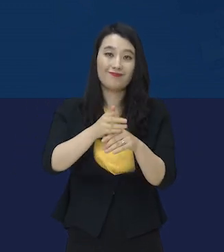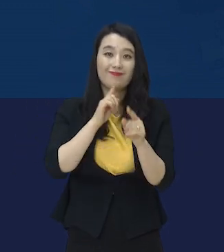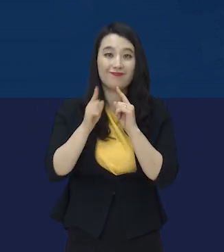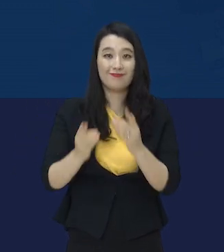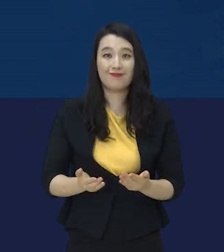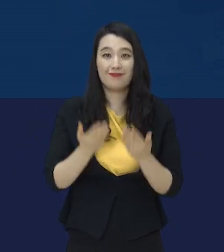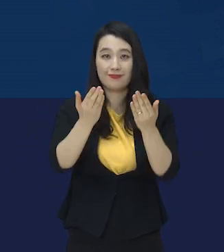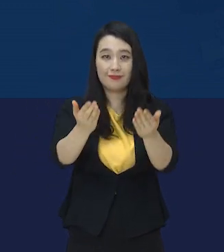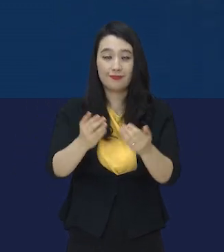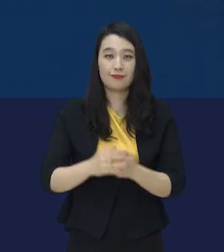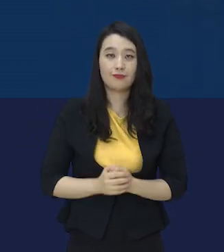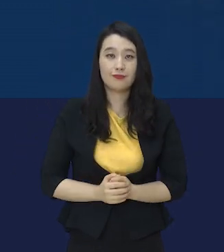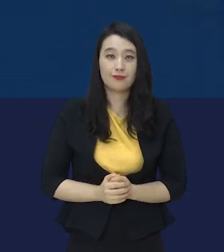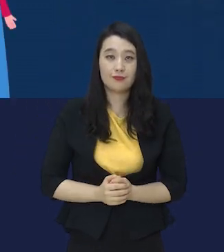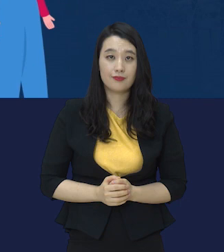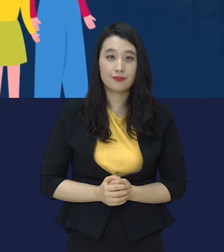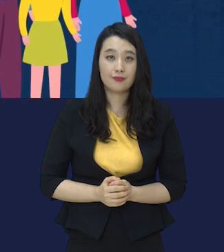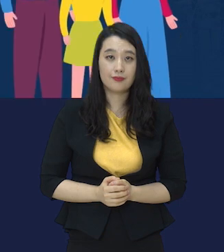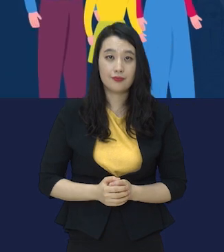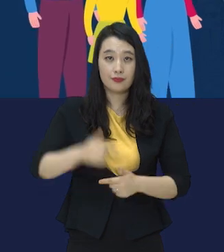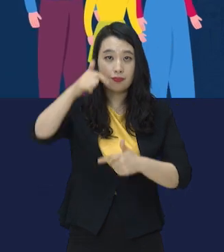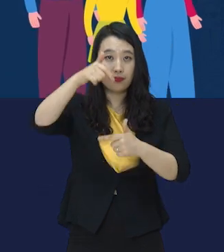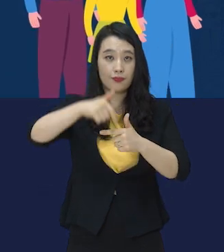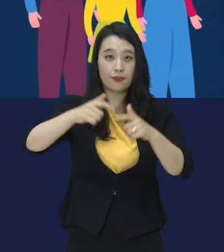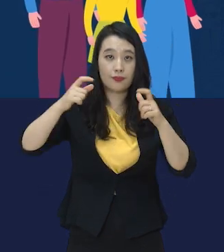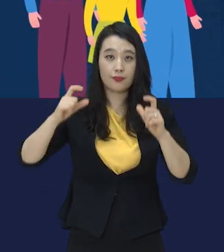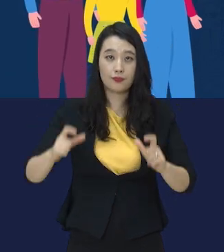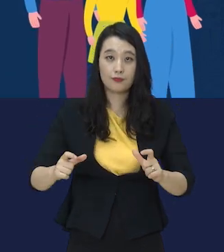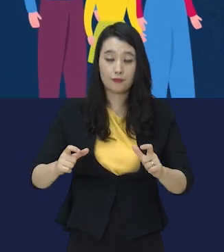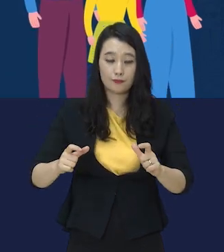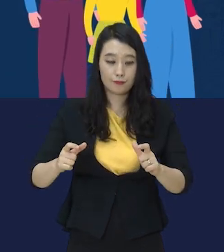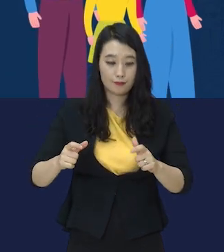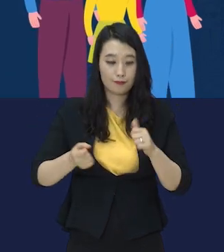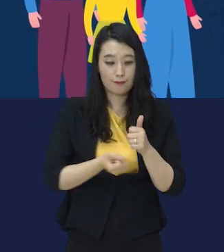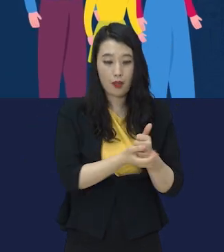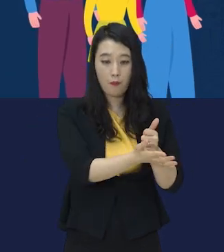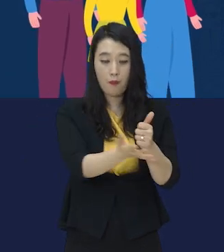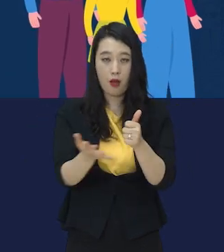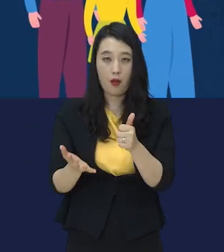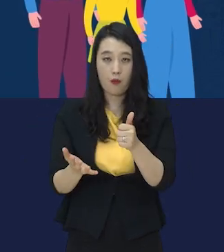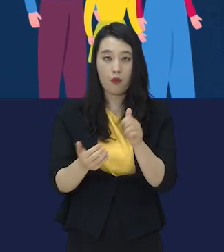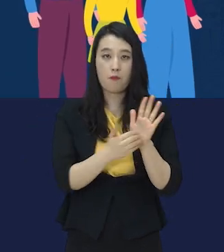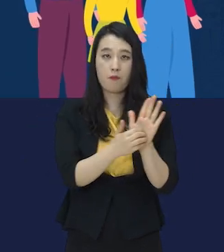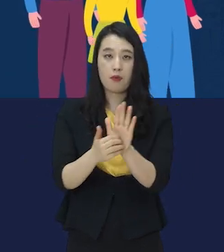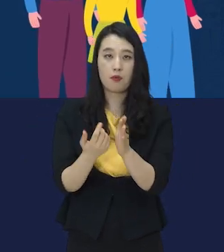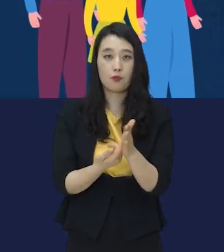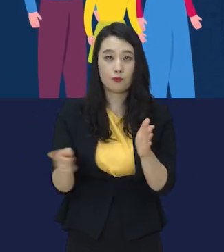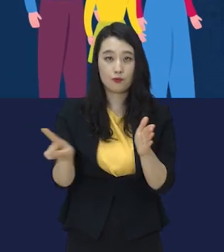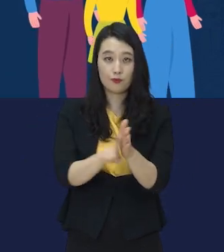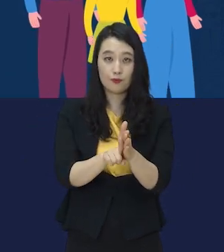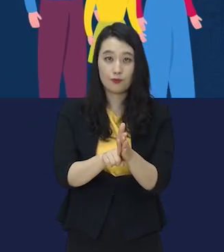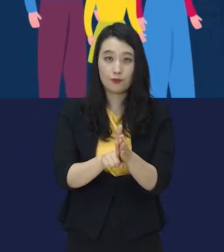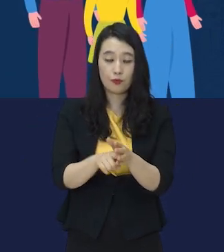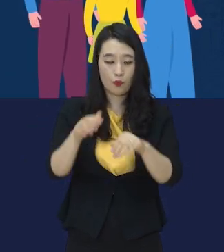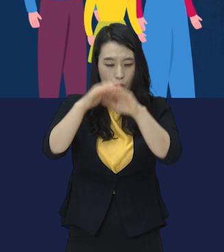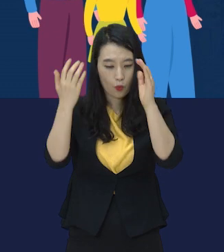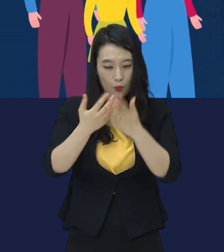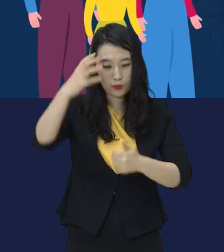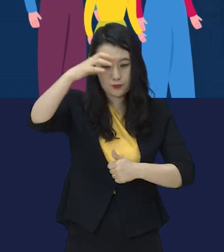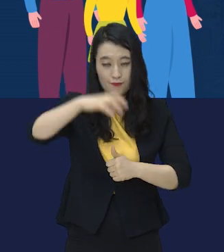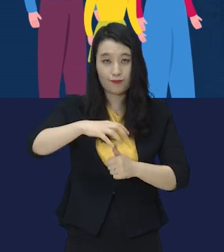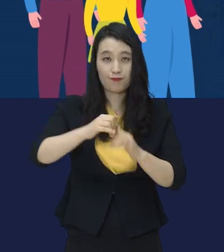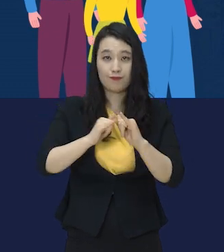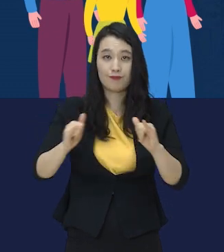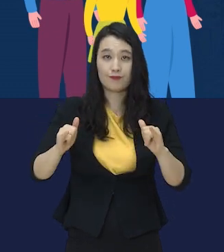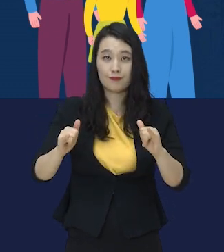말씀을 참고로 드립니다. 우리 강남구는 지역사회 감염을 최소화하기 위해 모든 자가격리자를